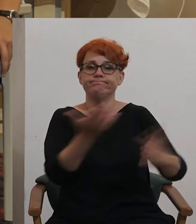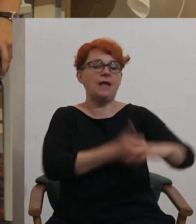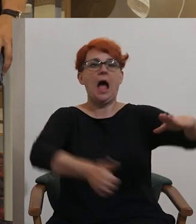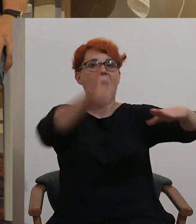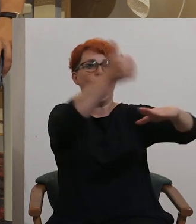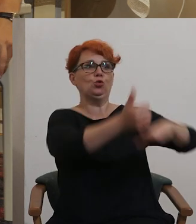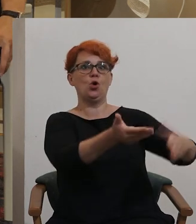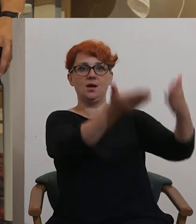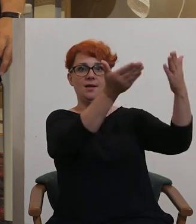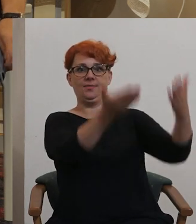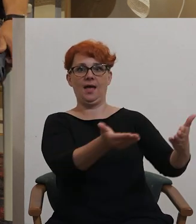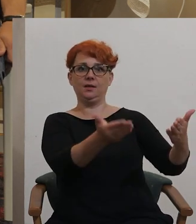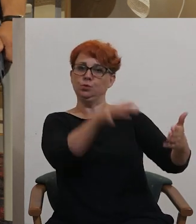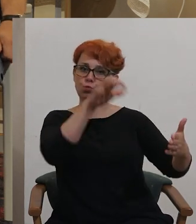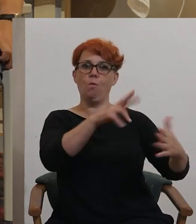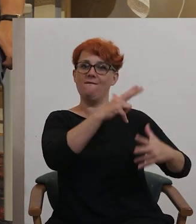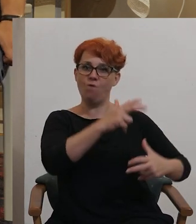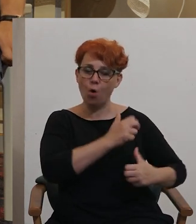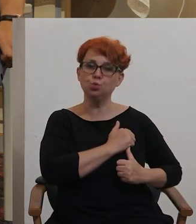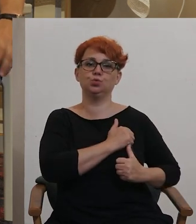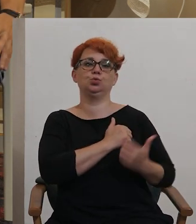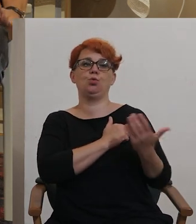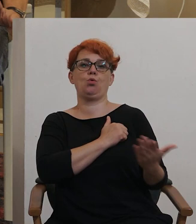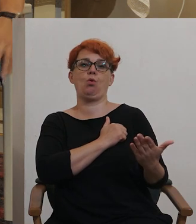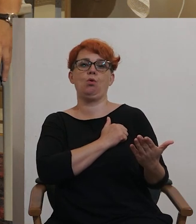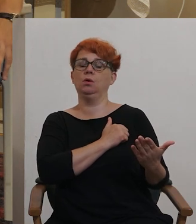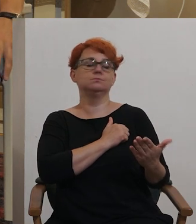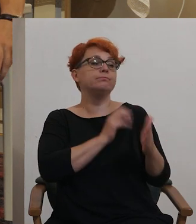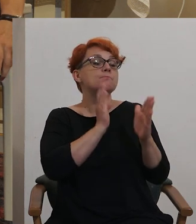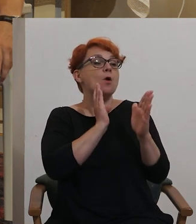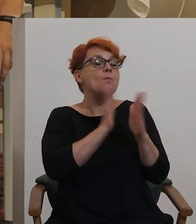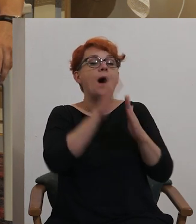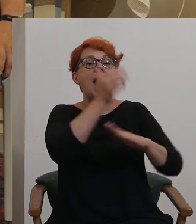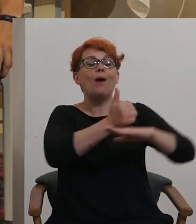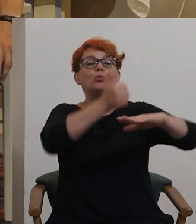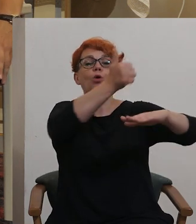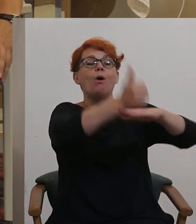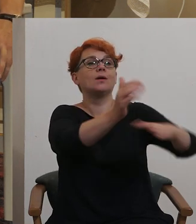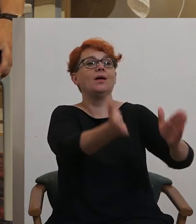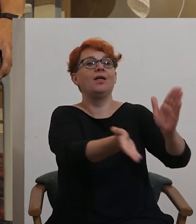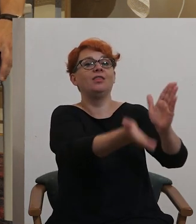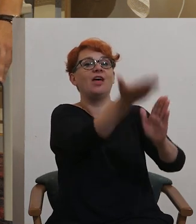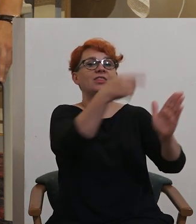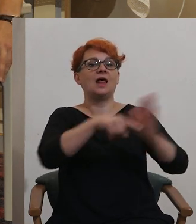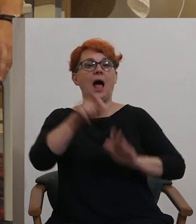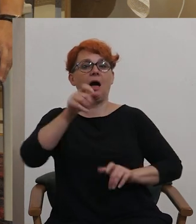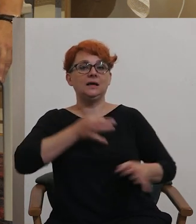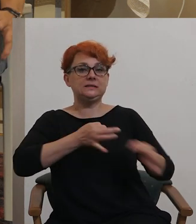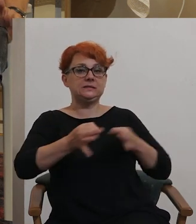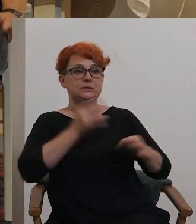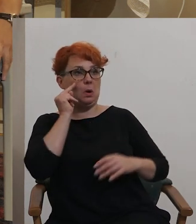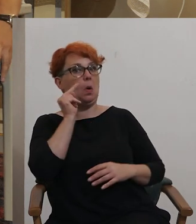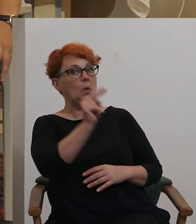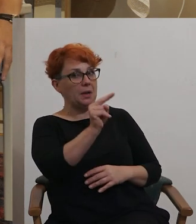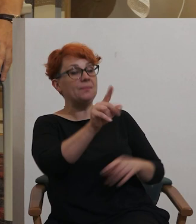chodzi o wojsko i bezsprzeczny autorytet dla historyków,